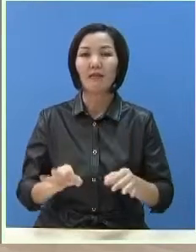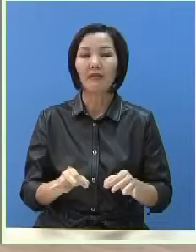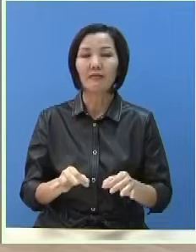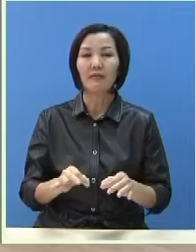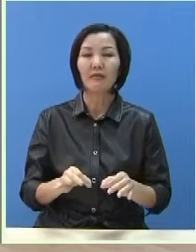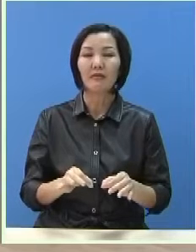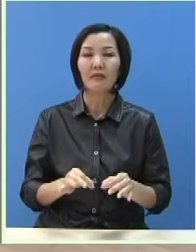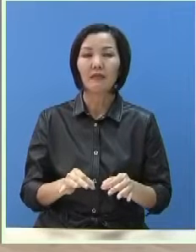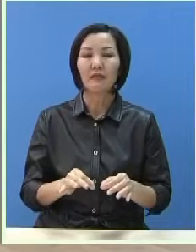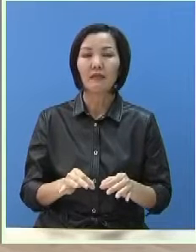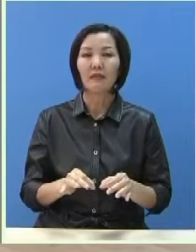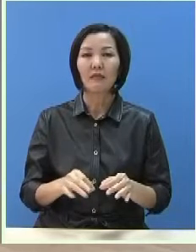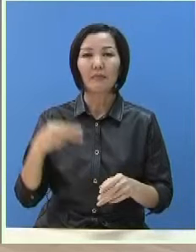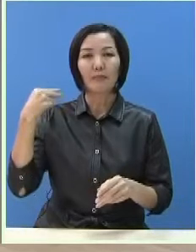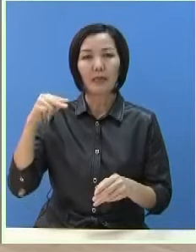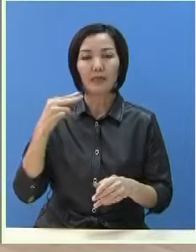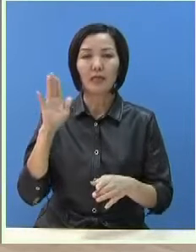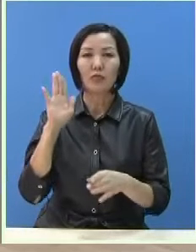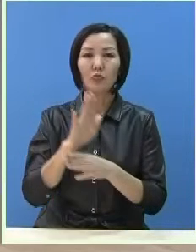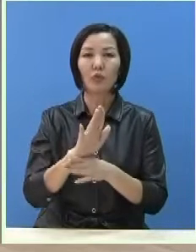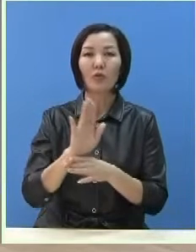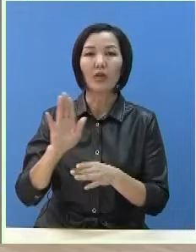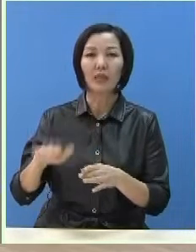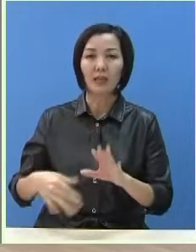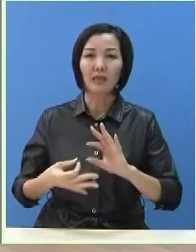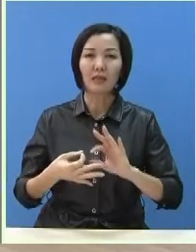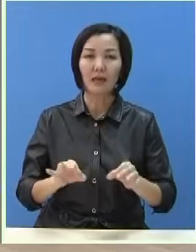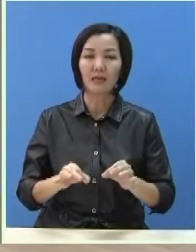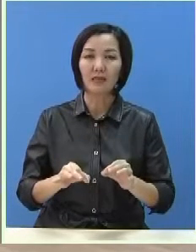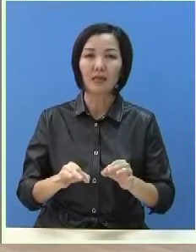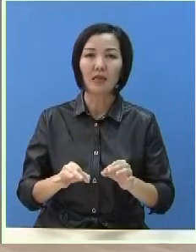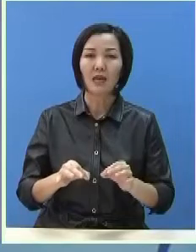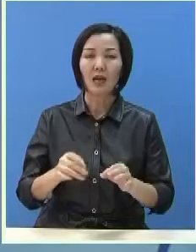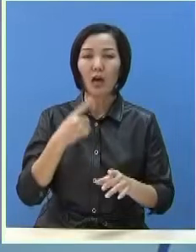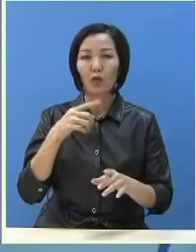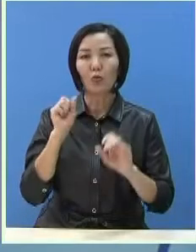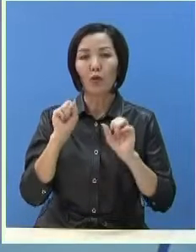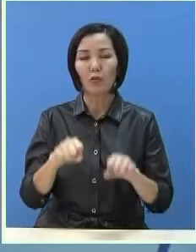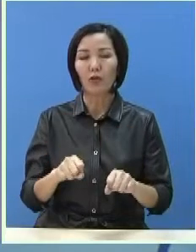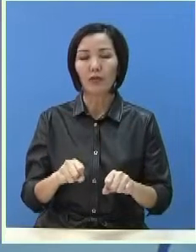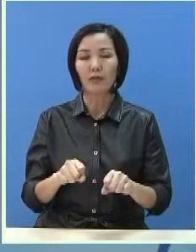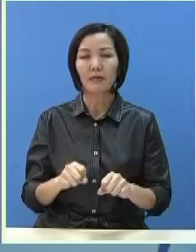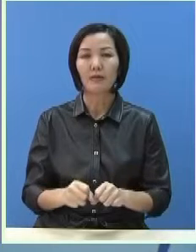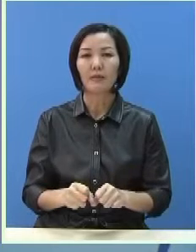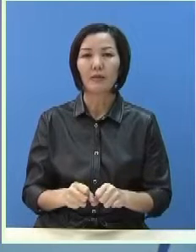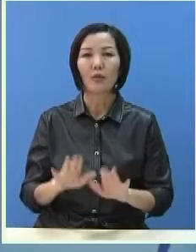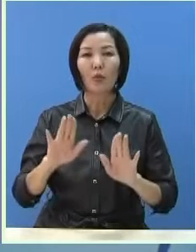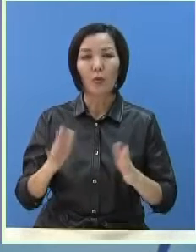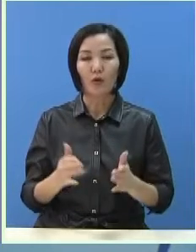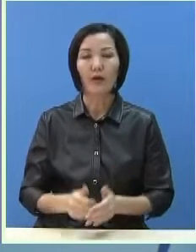сол президенттің жолдауынан кейін нақтылайды деп ойлаймын. Былай жалпы менің ойымша бұл